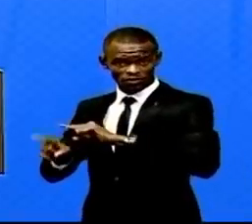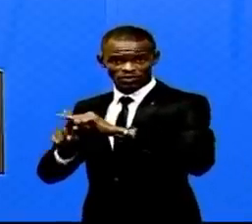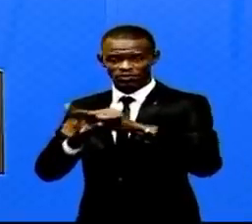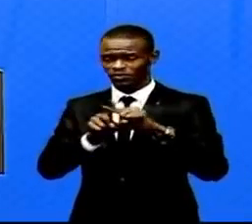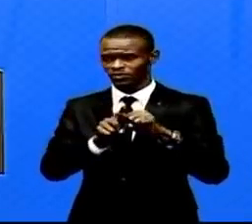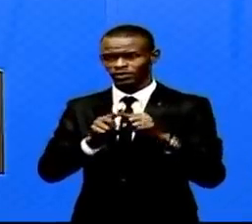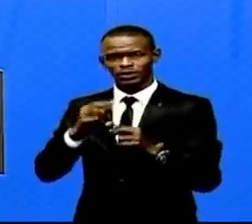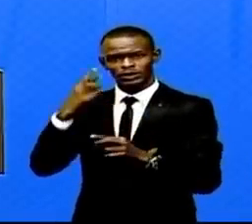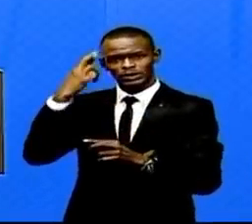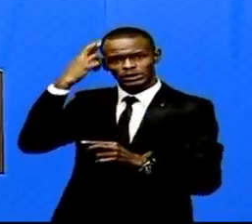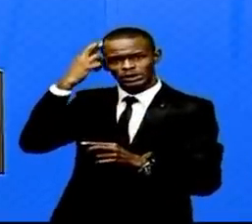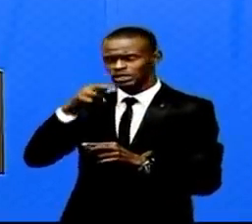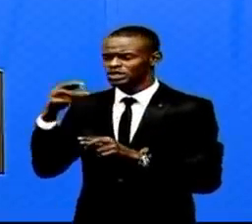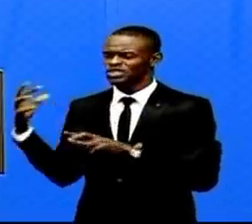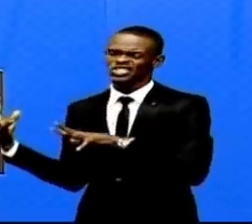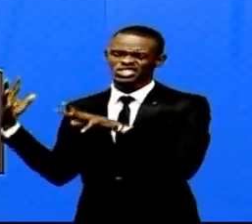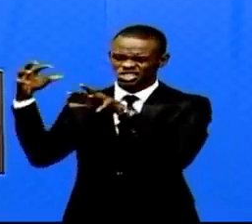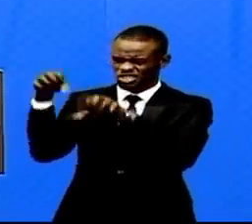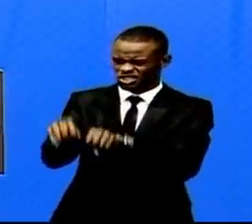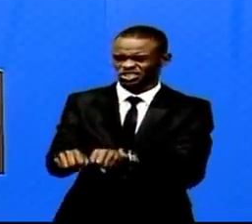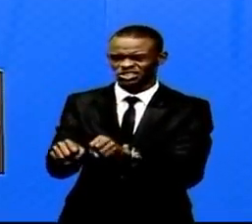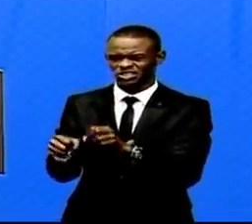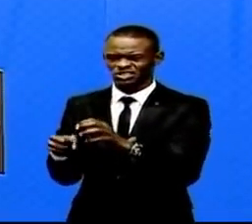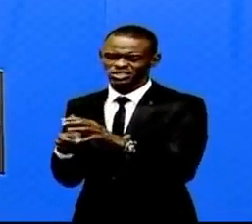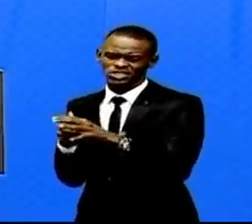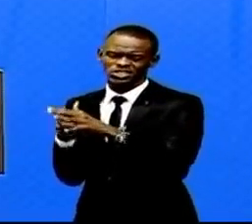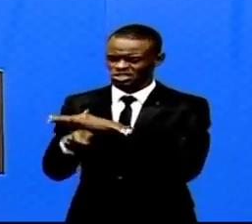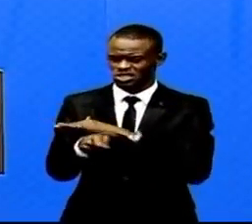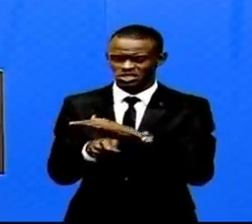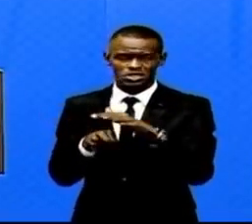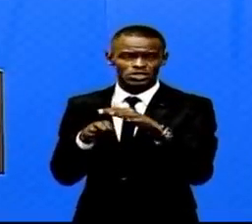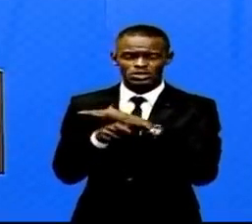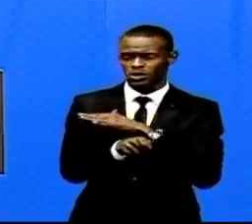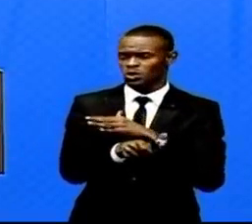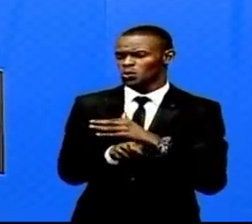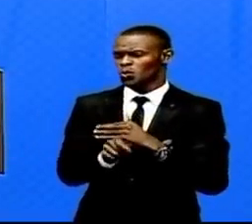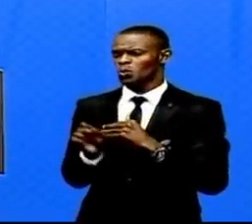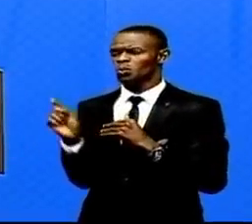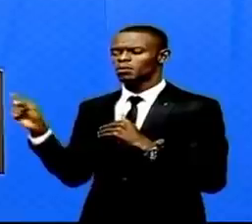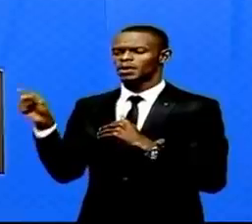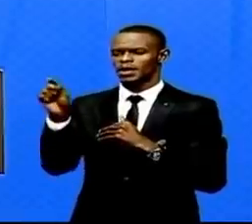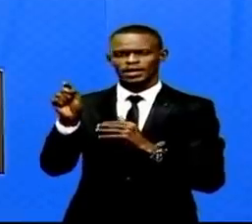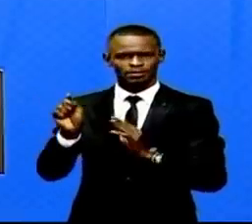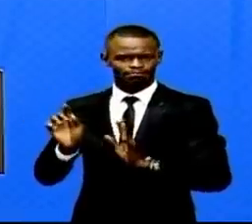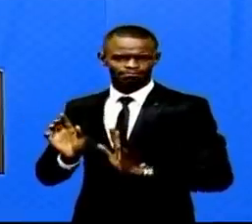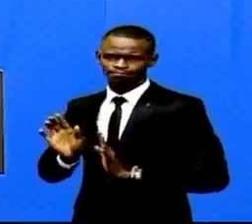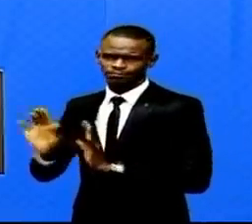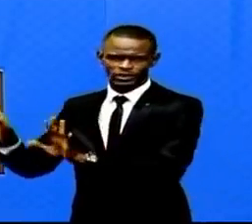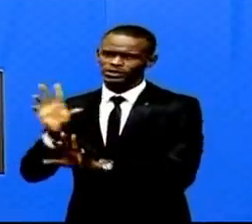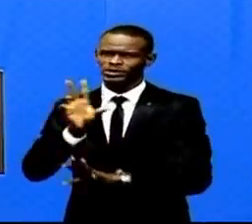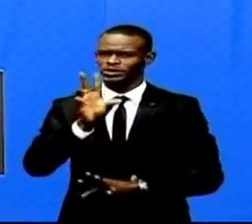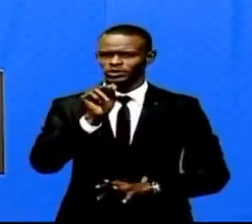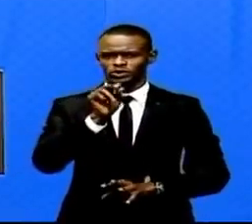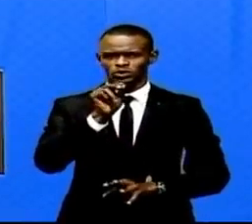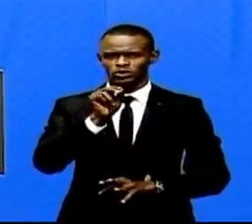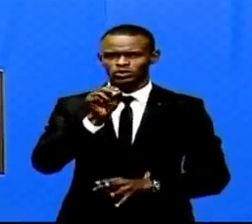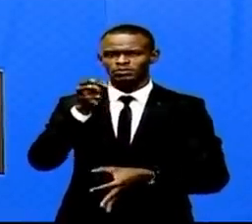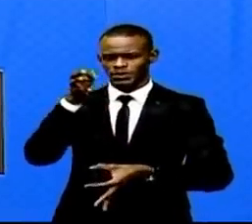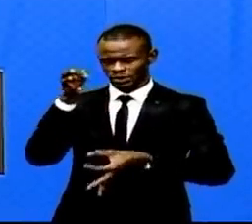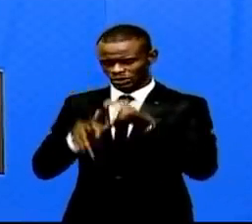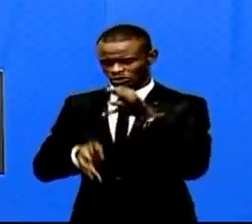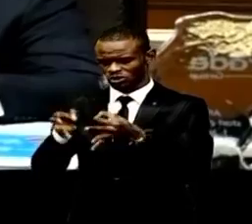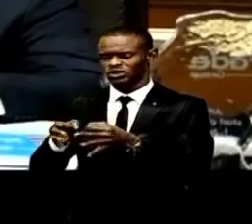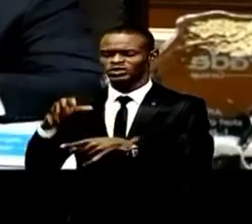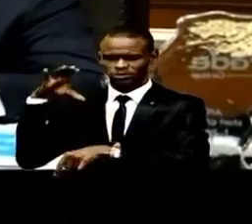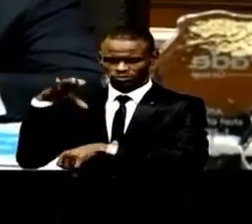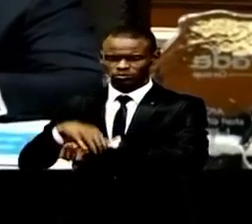ils n'échapperont pas à l'action de la justice, il a assuré du soutien de la nation. Le président de la République, chef de